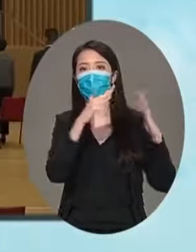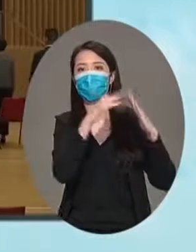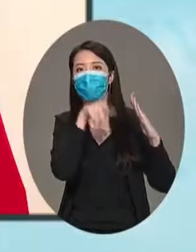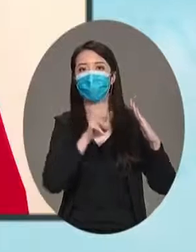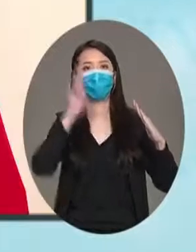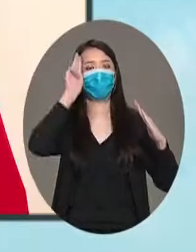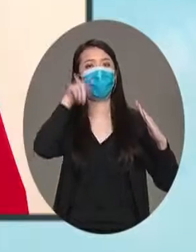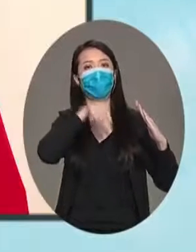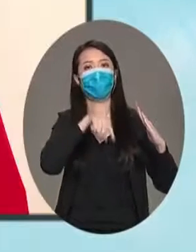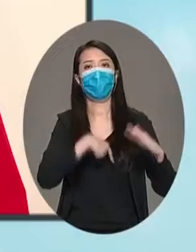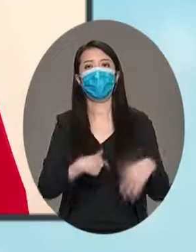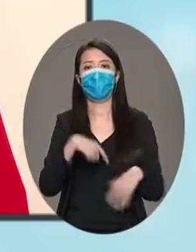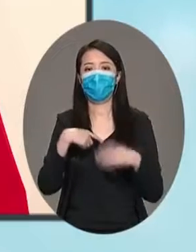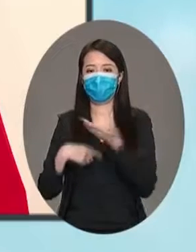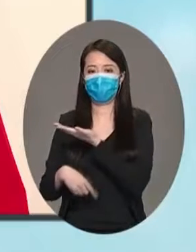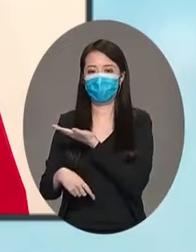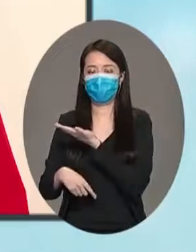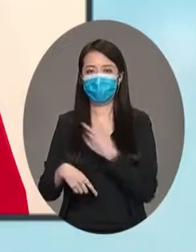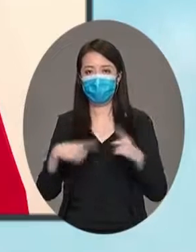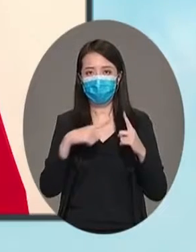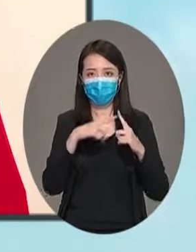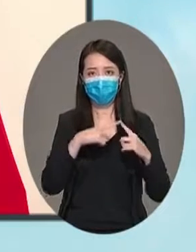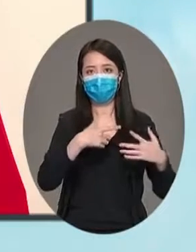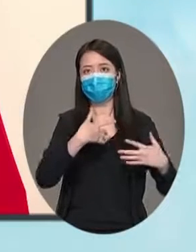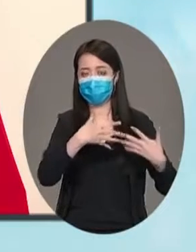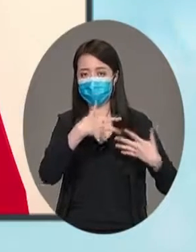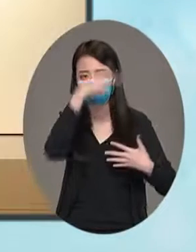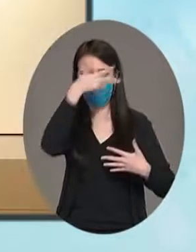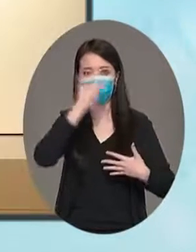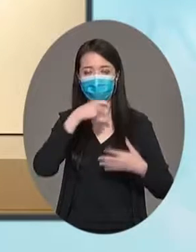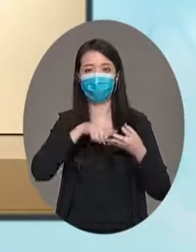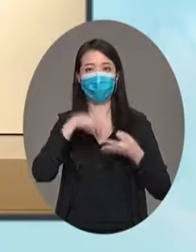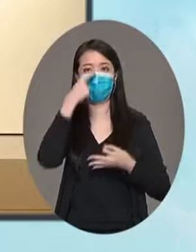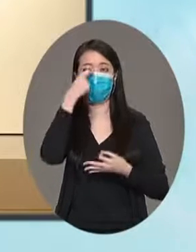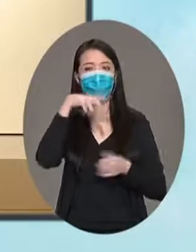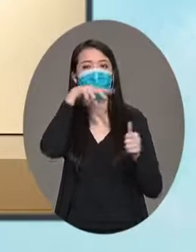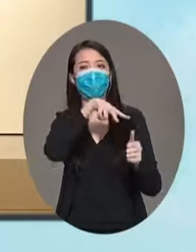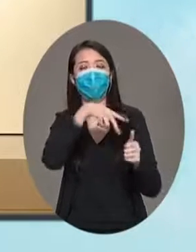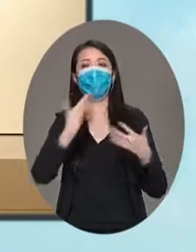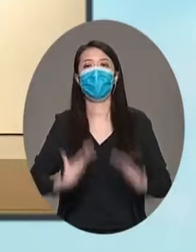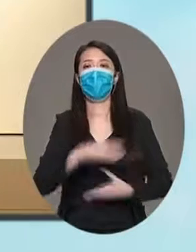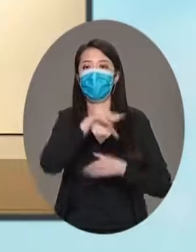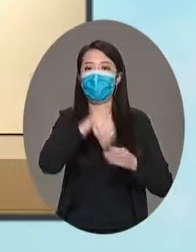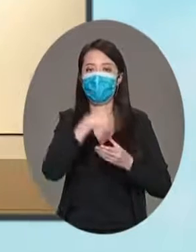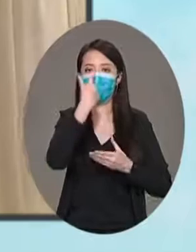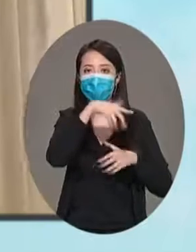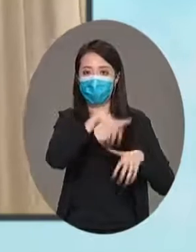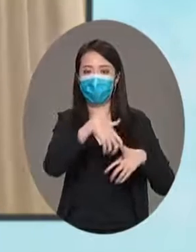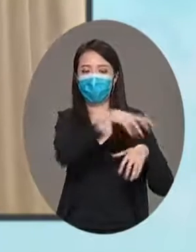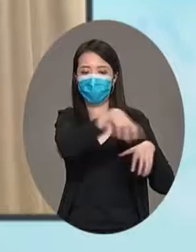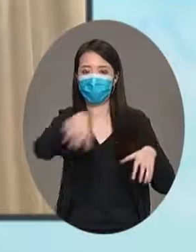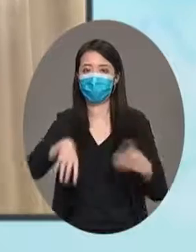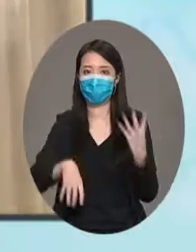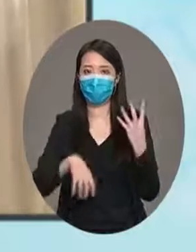堂舉行，繼續由民政事務局局長徐英偉作為監誓人。今次宣誓涉及新界其中4個區議